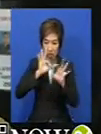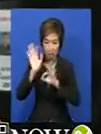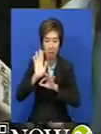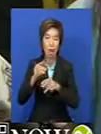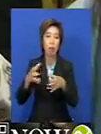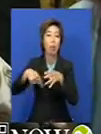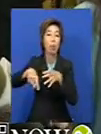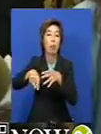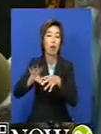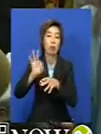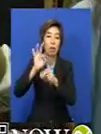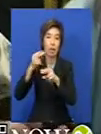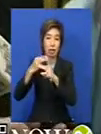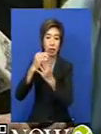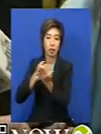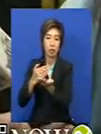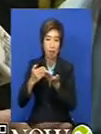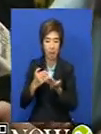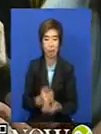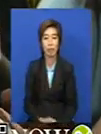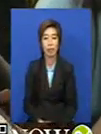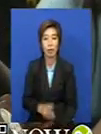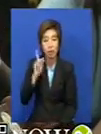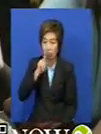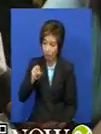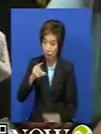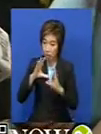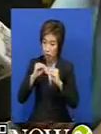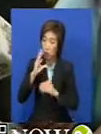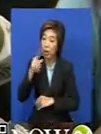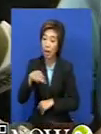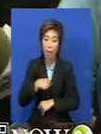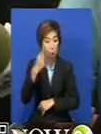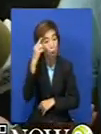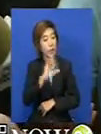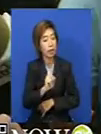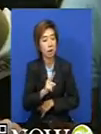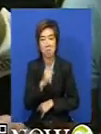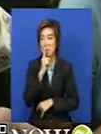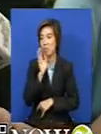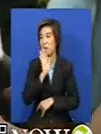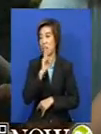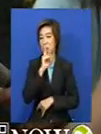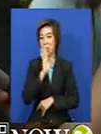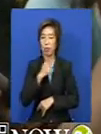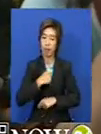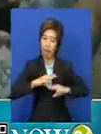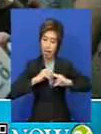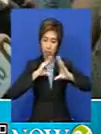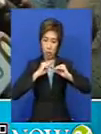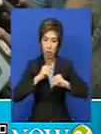างล่าง จะประชุมกรรมการ รู้ได้ไงจะประชุมไม่บอกเดี๋ยวฉันประชุมเ